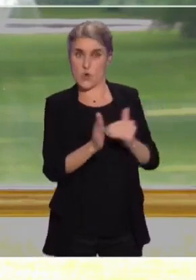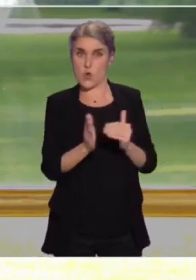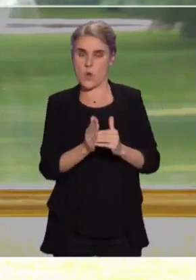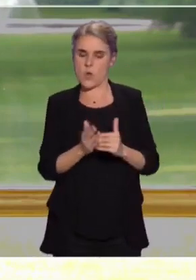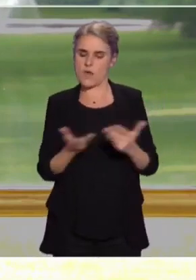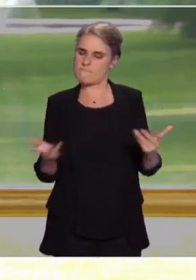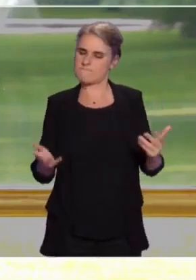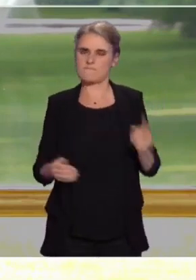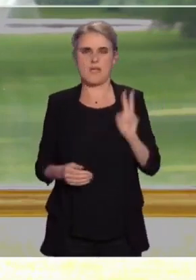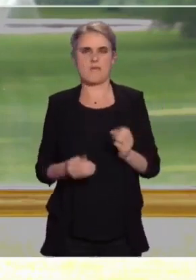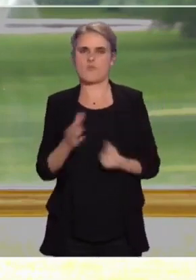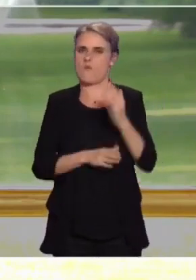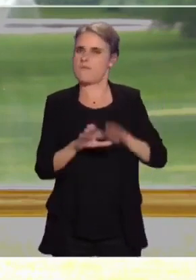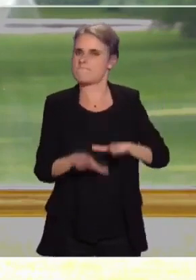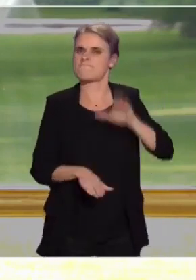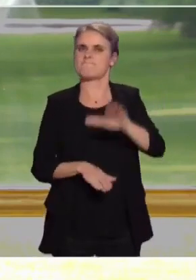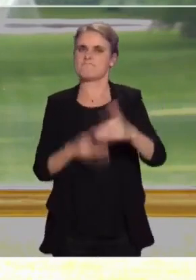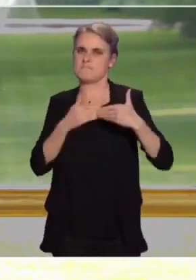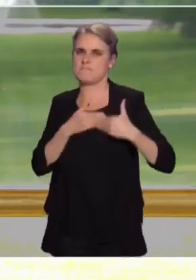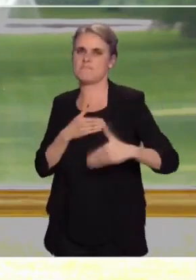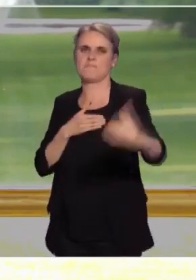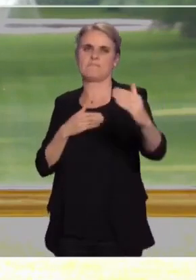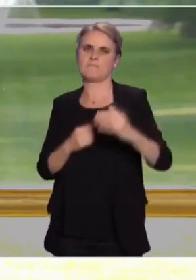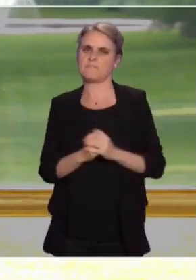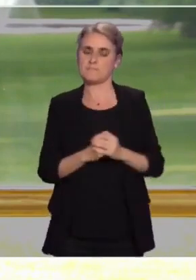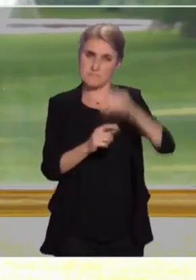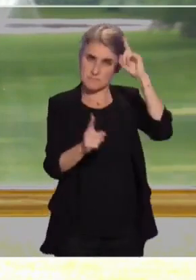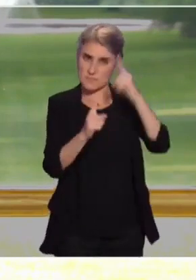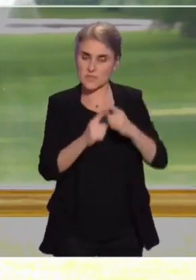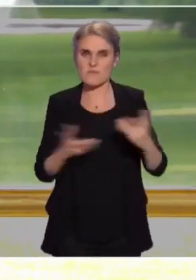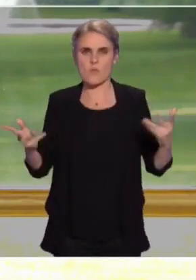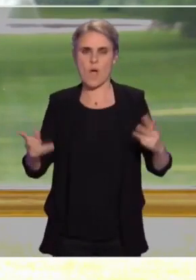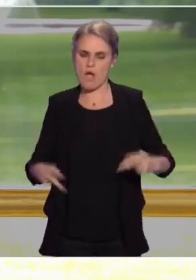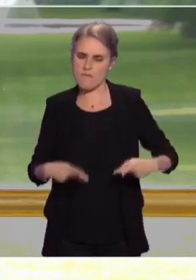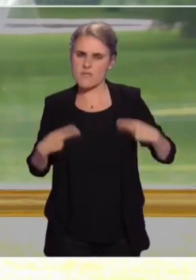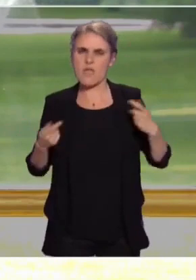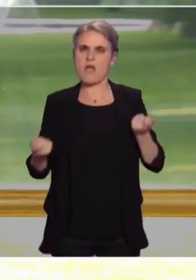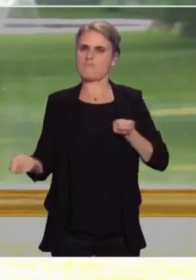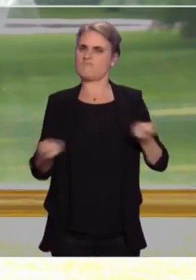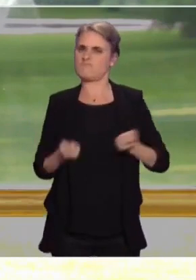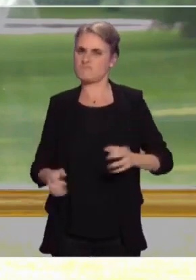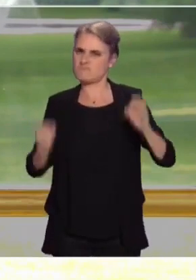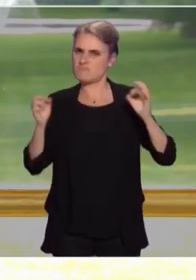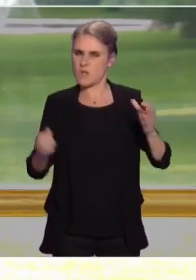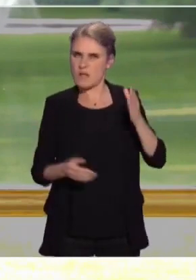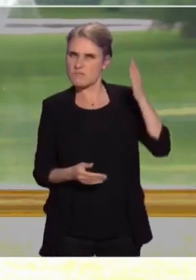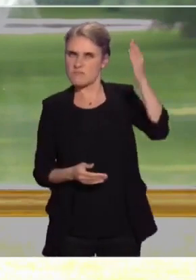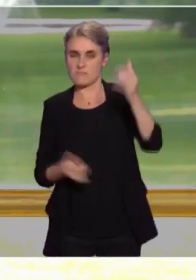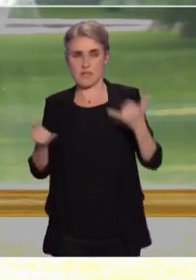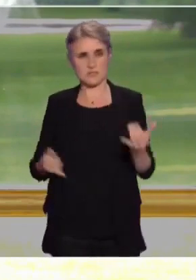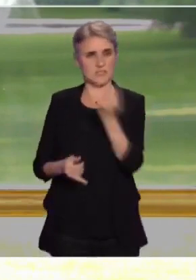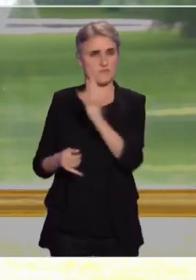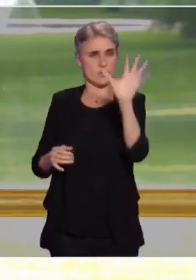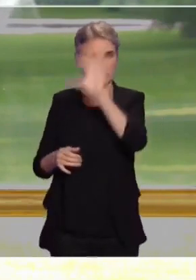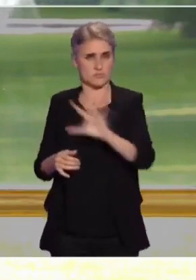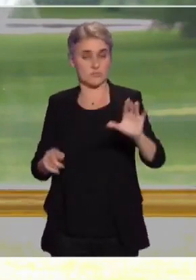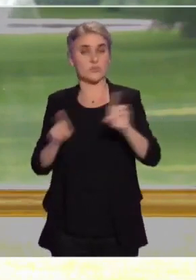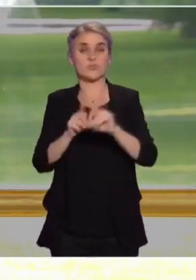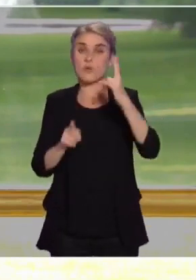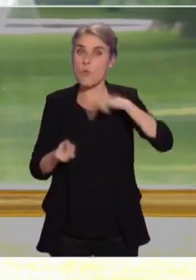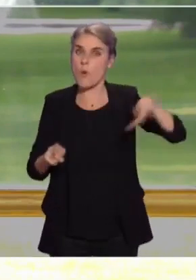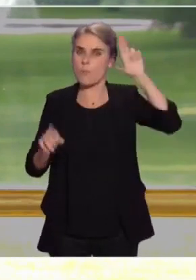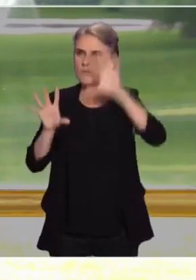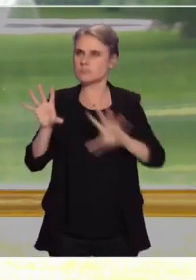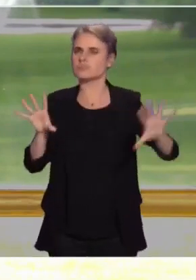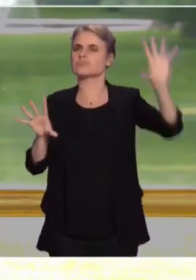une nouvelle étape afin de retrouver pleinement la maîtrise de nos vies de notre destin en france et en europe